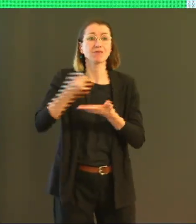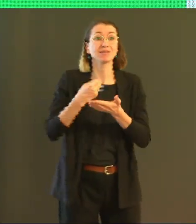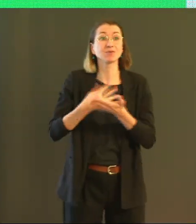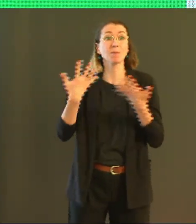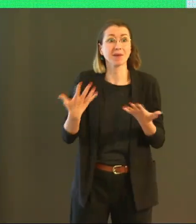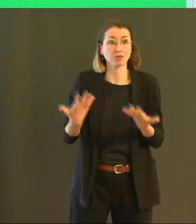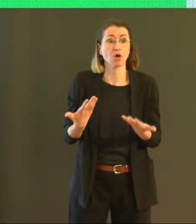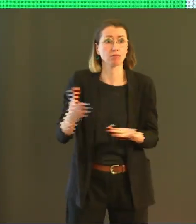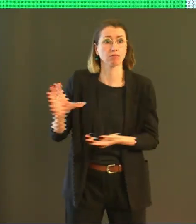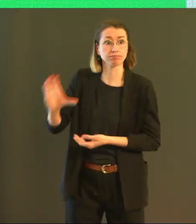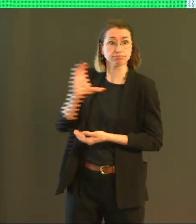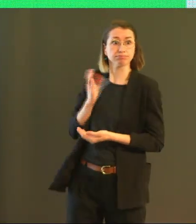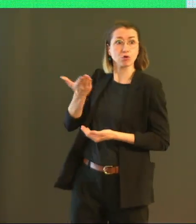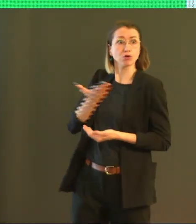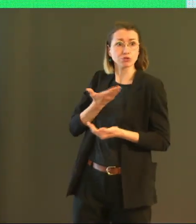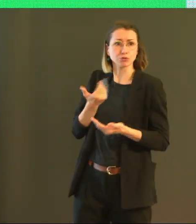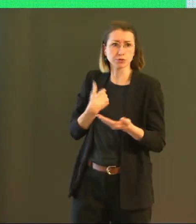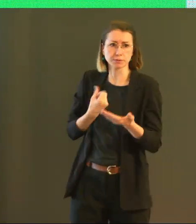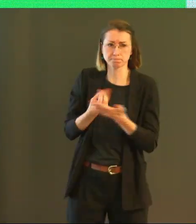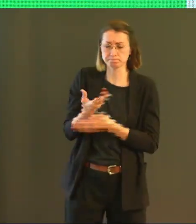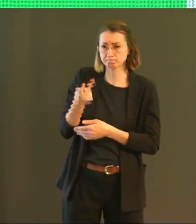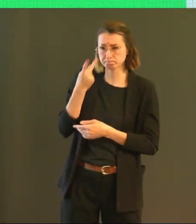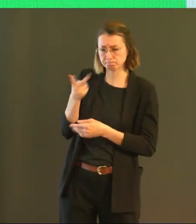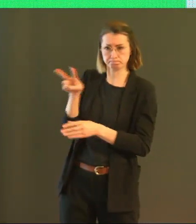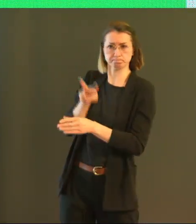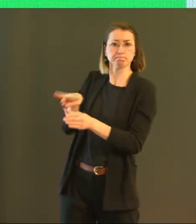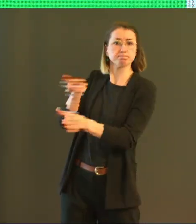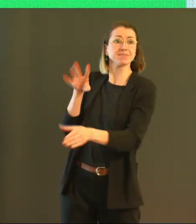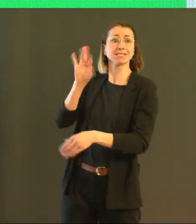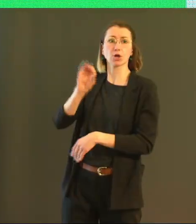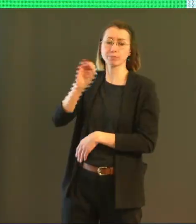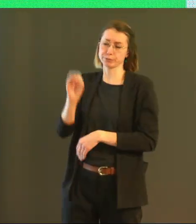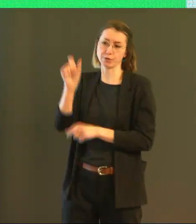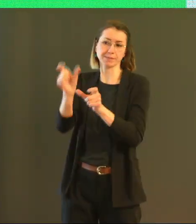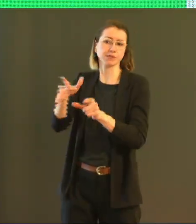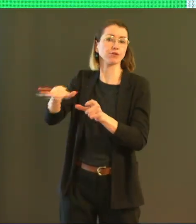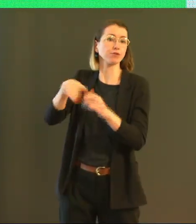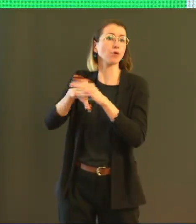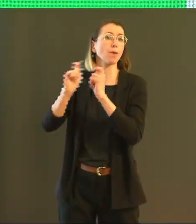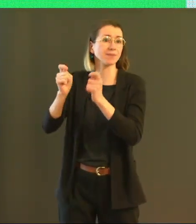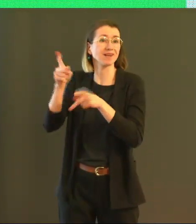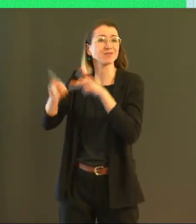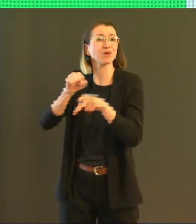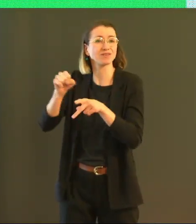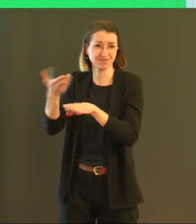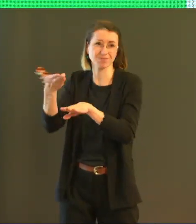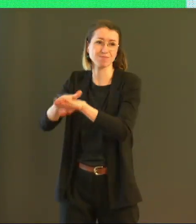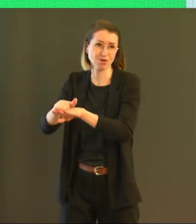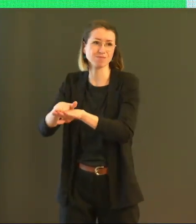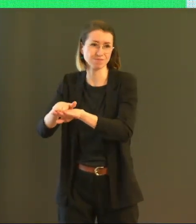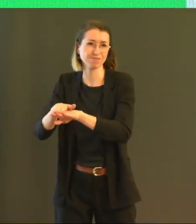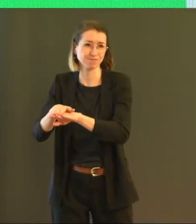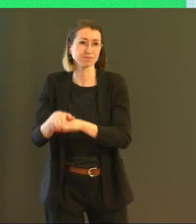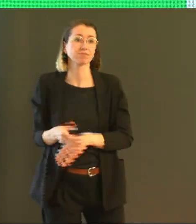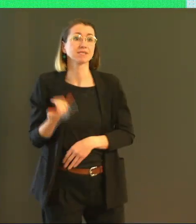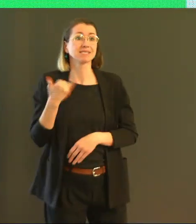est de l'ordre de 50% c'est une mortalité est plus importante si les patients doivent être intubé et ventilé